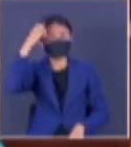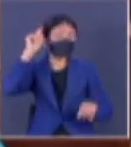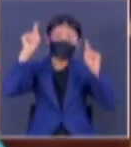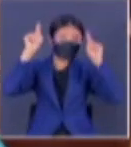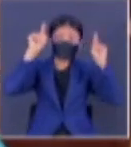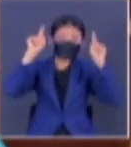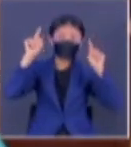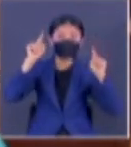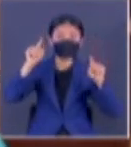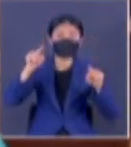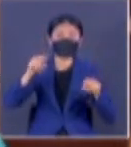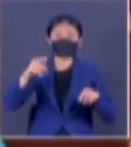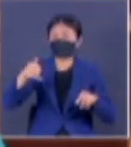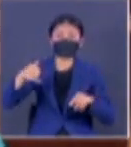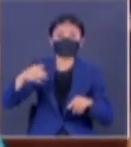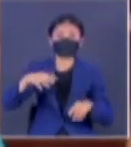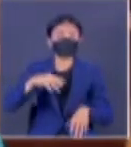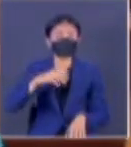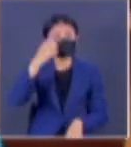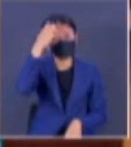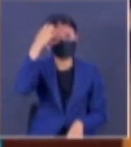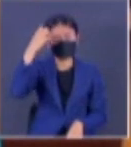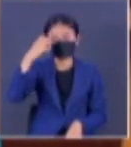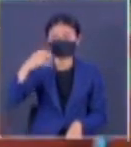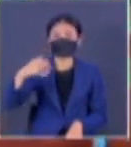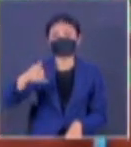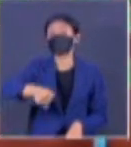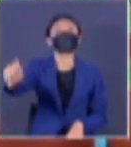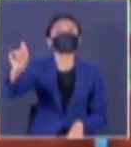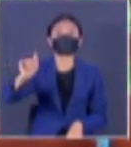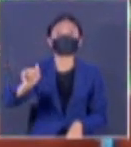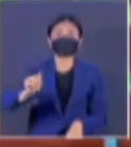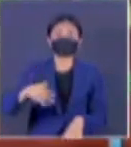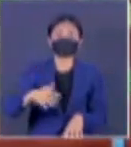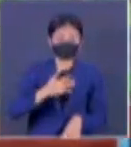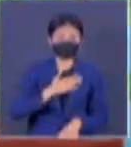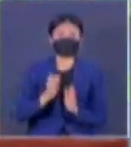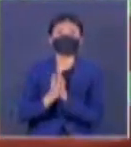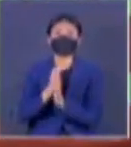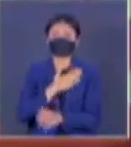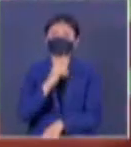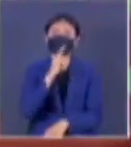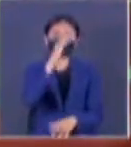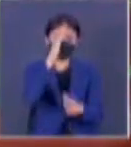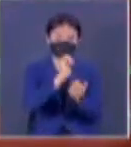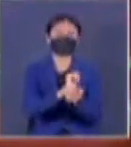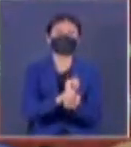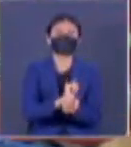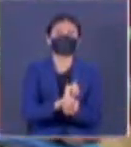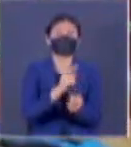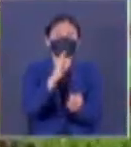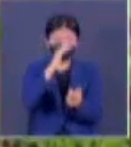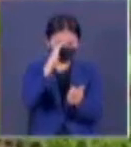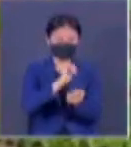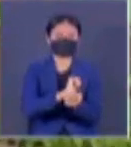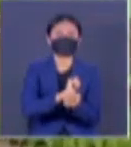ปแจ้งความกับเจ้าหน้าที่ตำรวจนะคะก็ให้มาจับในเท่งไปสอบสวนแต่ว่าในเท่งรับว่าขโมยเงินไปแค่ 20,000 บาทเท่านั้นแล้